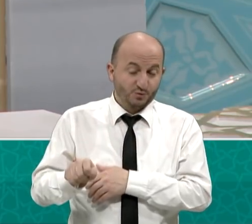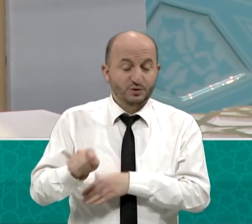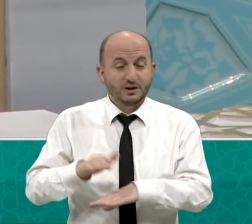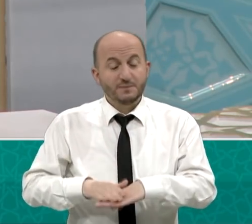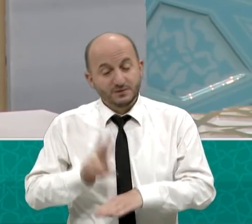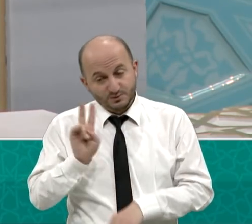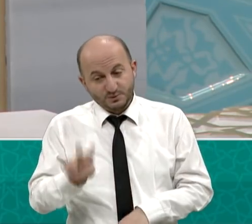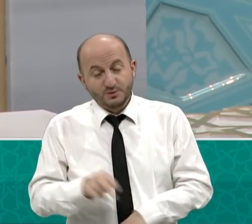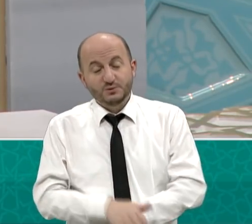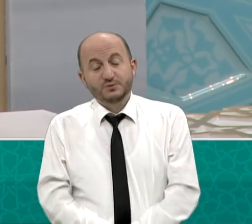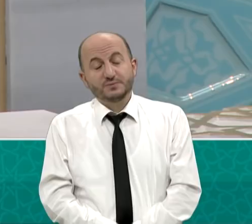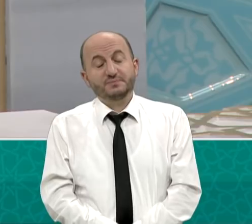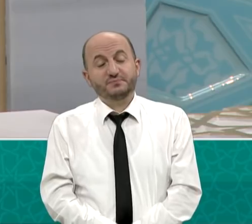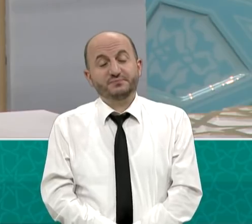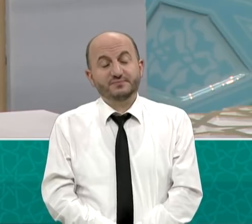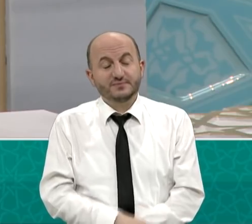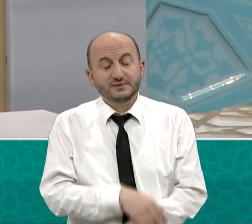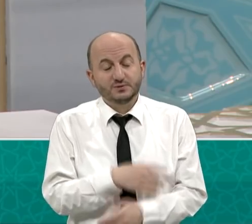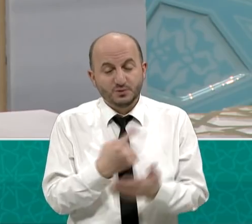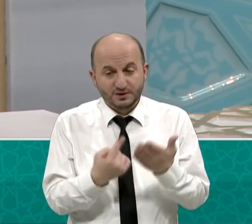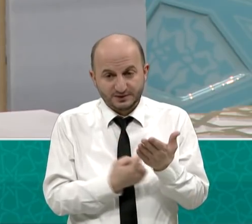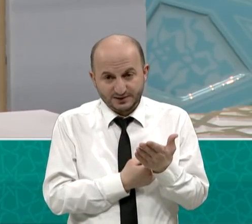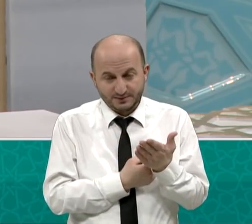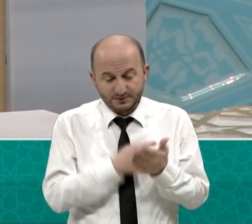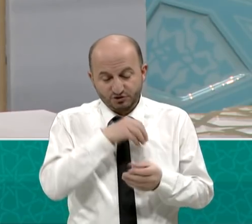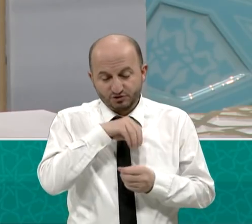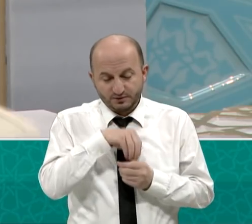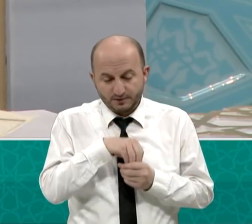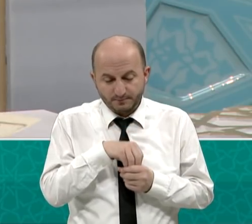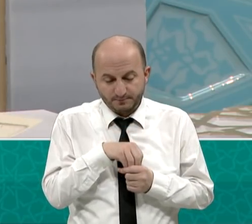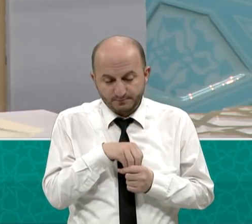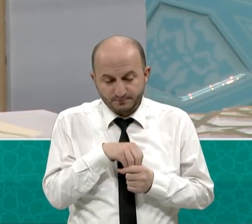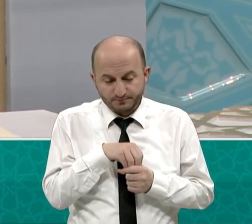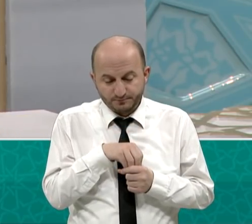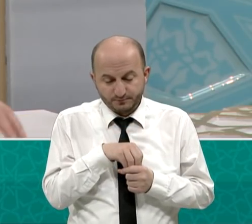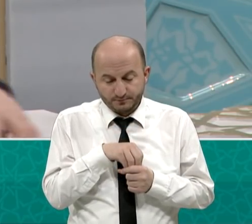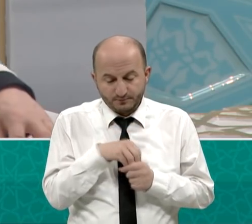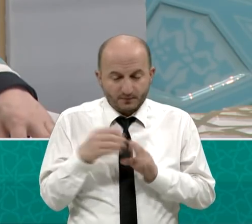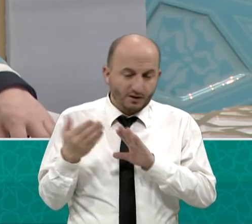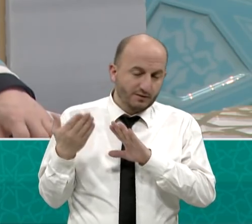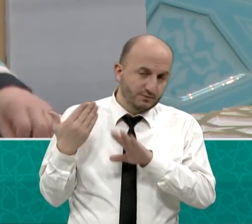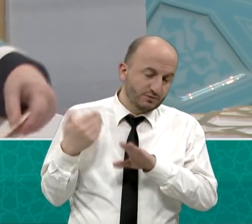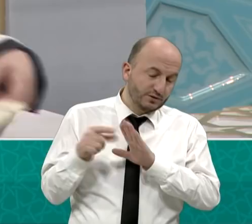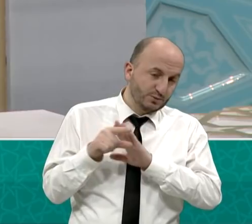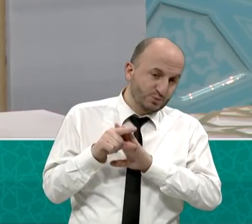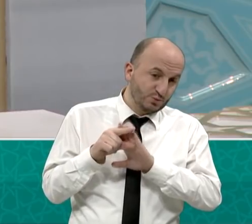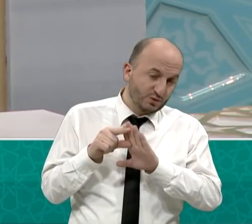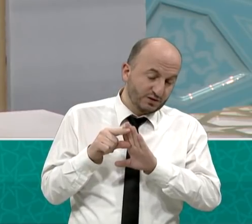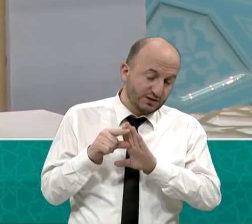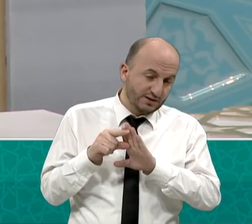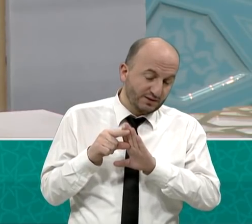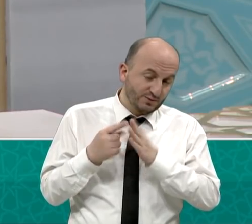görmüş olmaktayız. Yine Kur'an-ı Kerim'de sevgili dostlar, bir başka, bir önceki sürede Rabbimiz